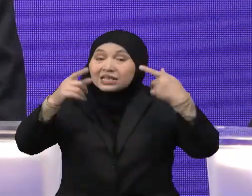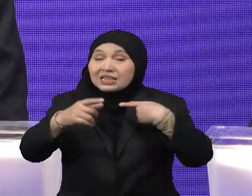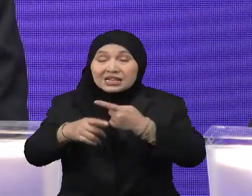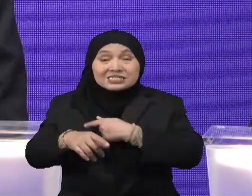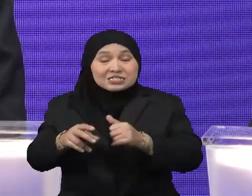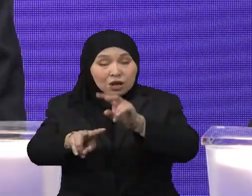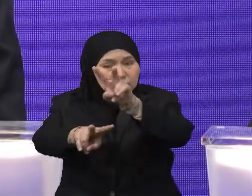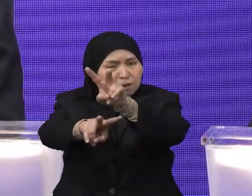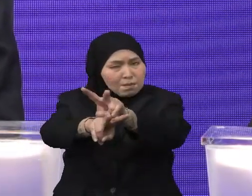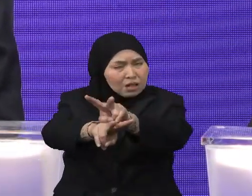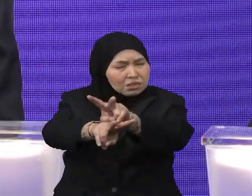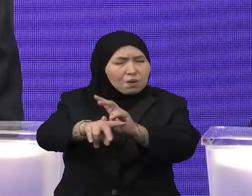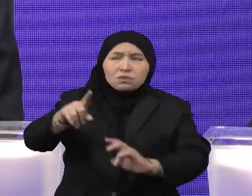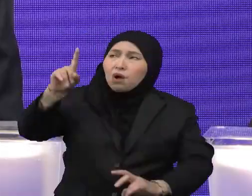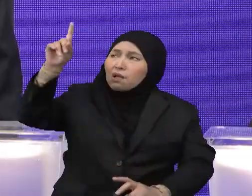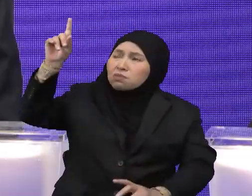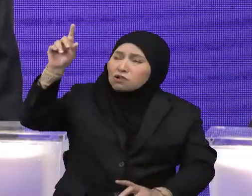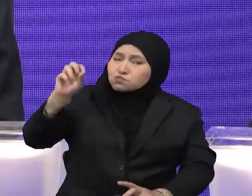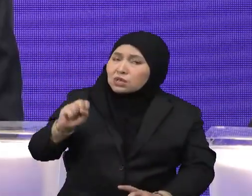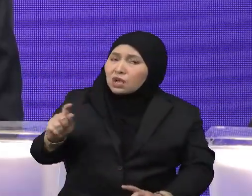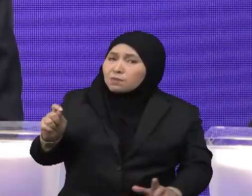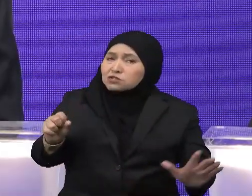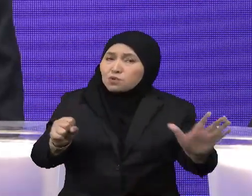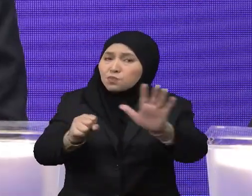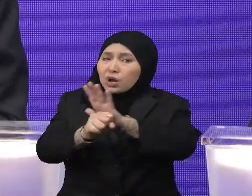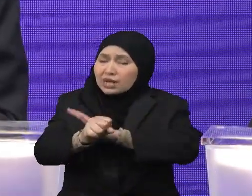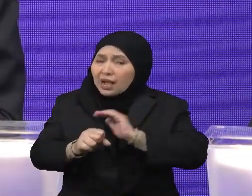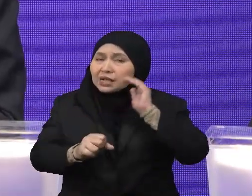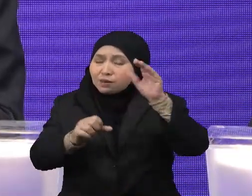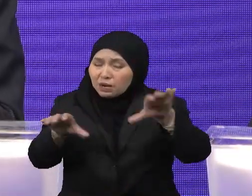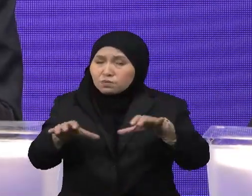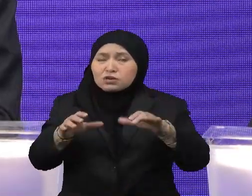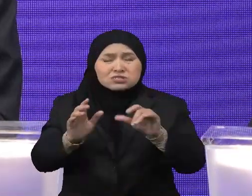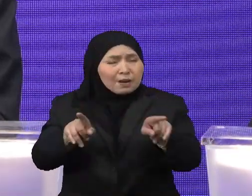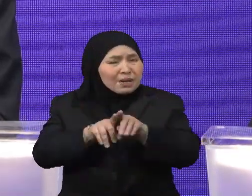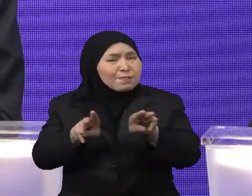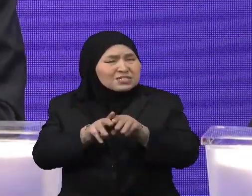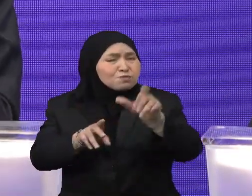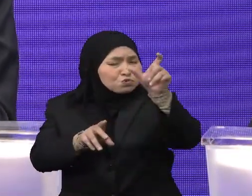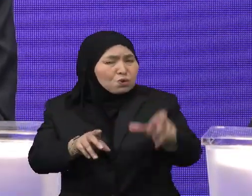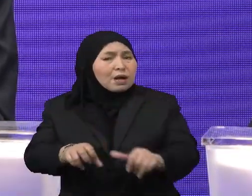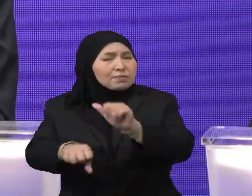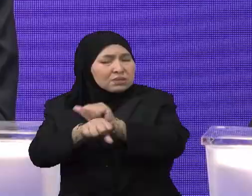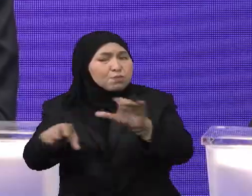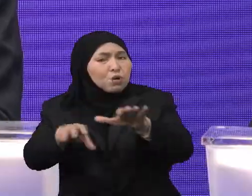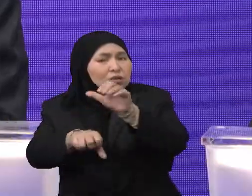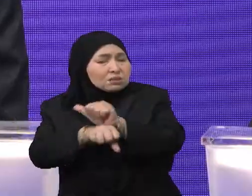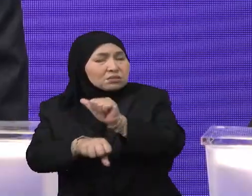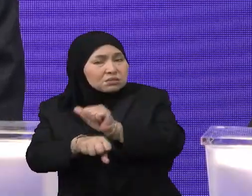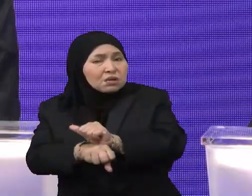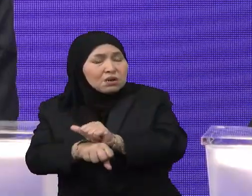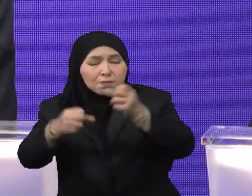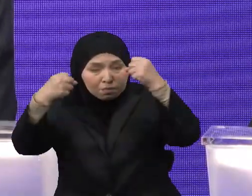dipantau Allah Subhanahu Wa Ta'ala maka kesempurnaan akan berlaku sama juga karena macan seseorang pekerja dia buat kerja